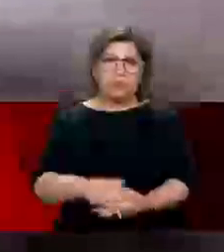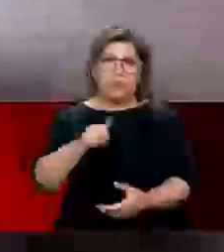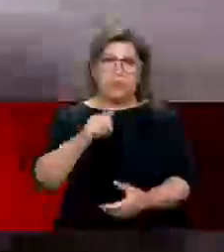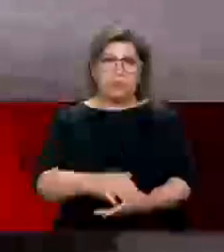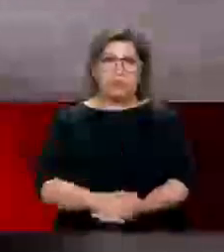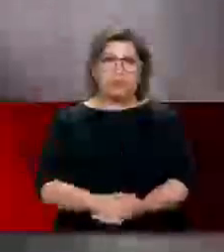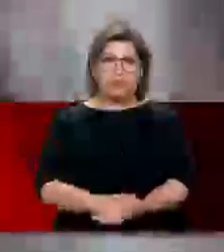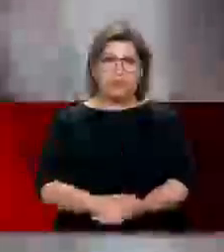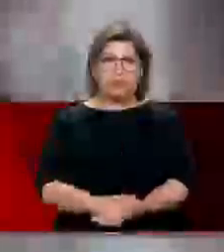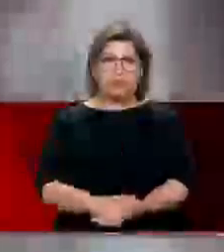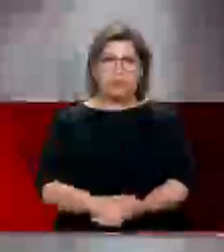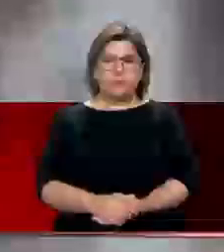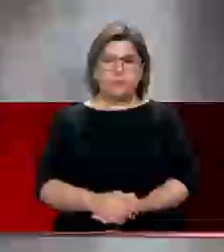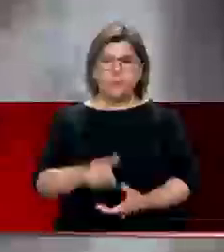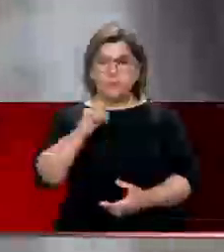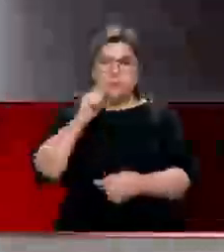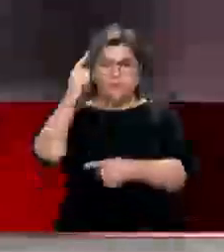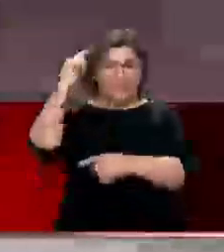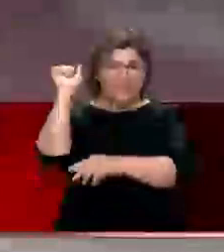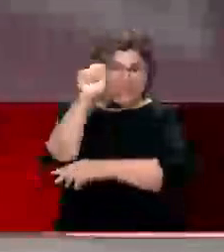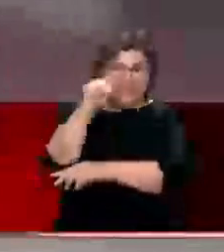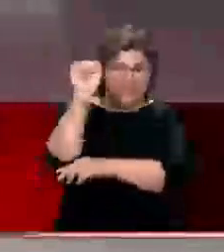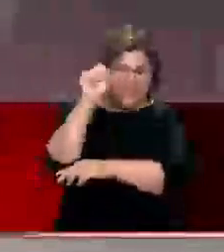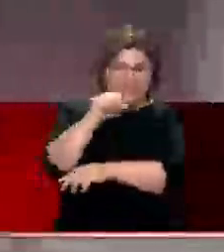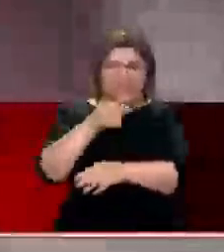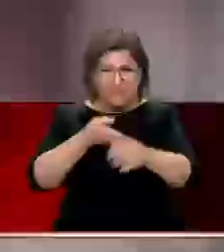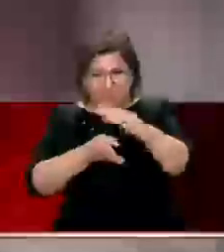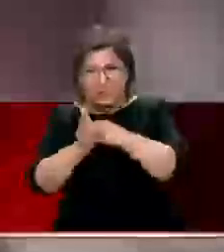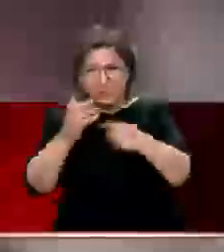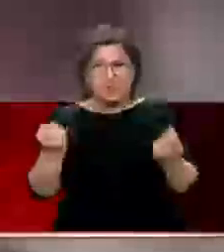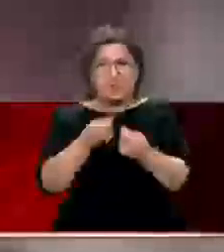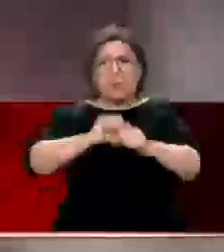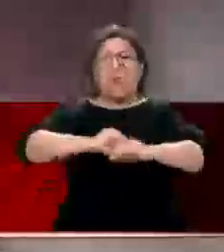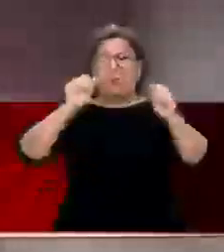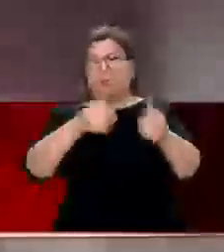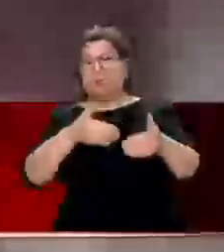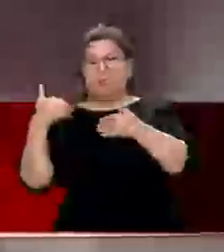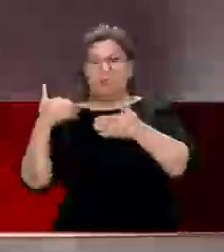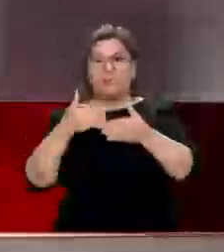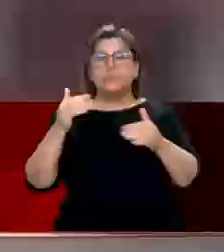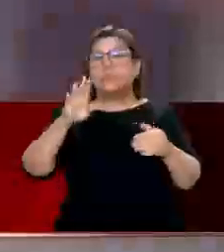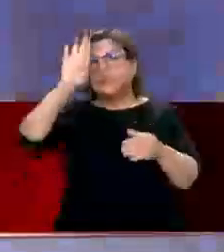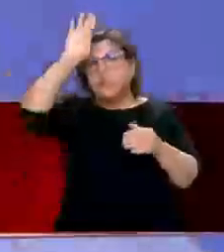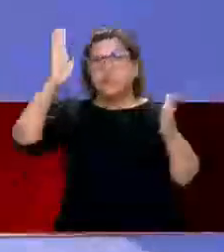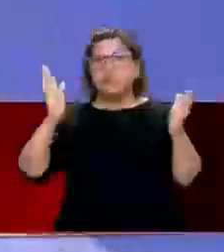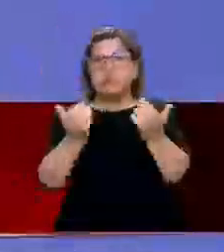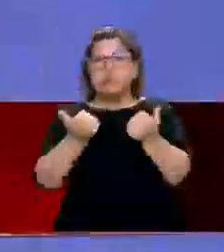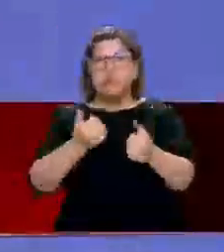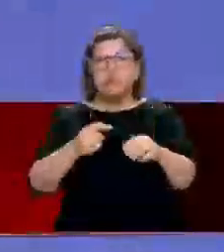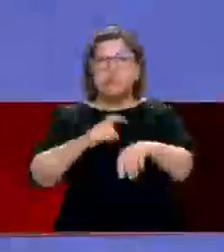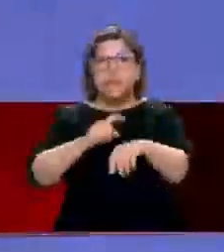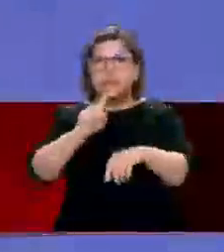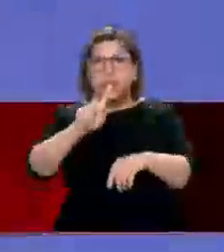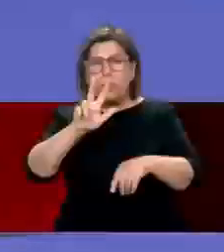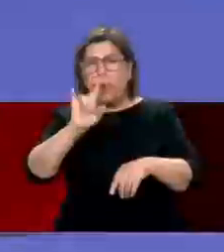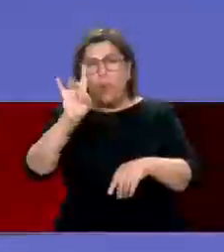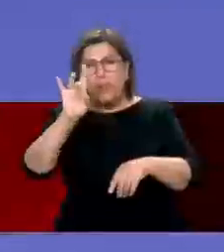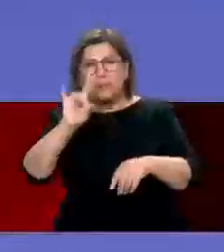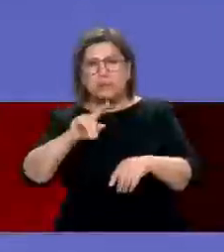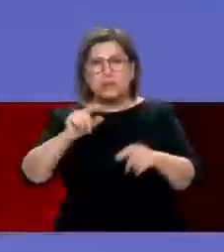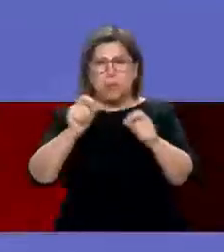kafasını çıkartıyor, patlıyor geri gidiyor, patlıyor geri gidiyor. Aman Allah'ım. İstanbul Küçükçekmece'de saat 15'te 4 katlı binanın